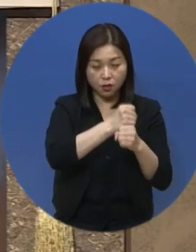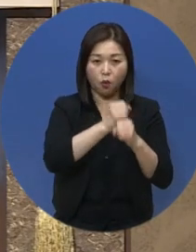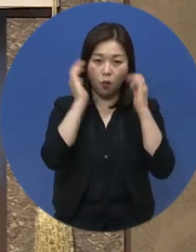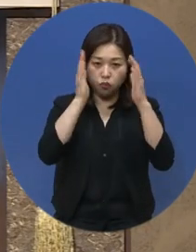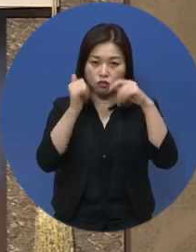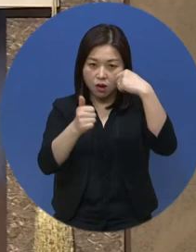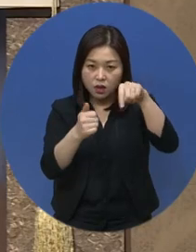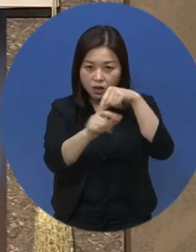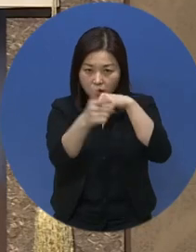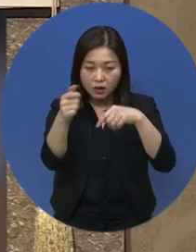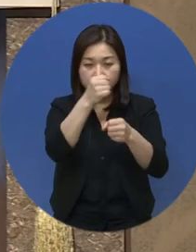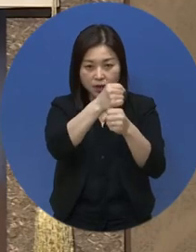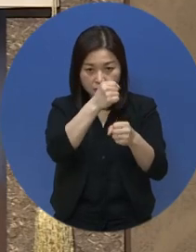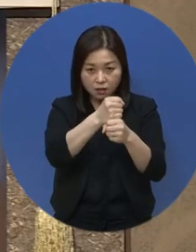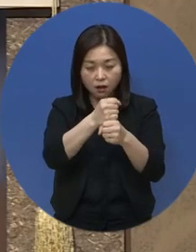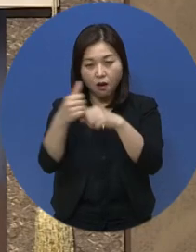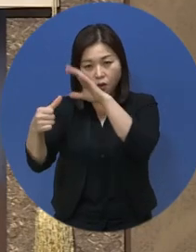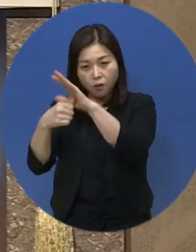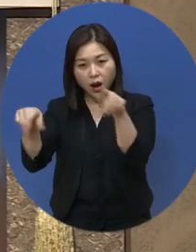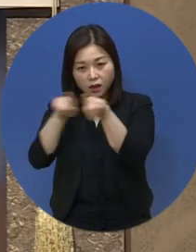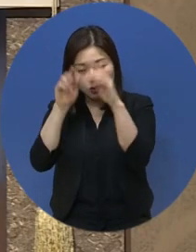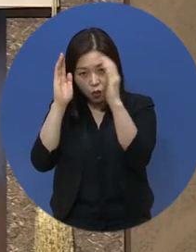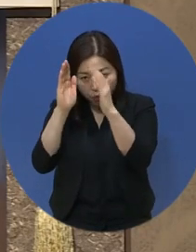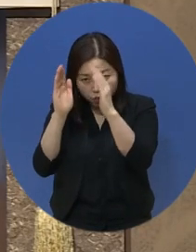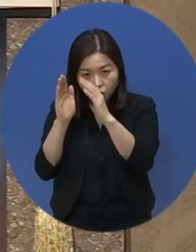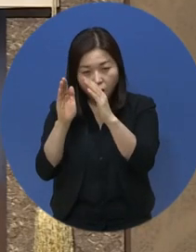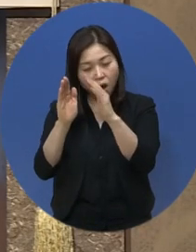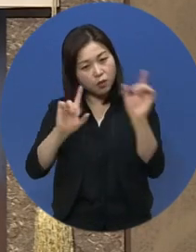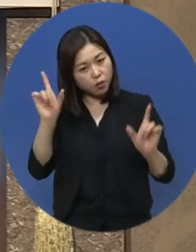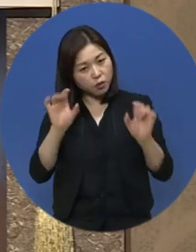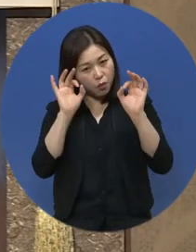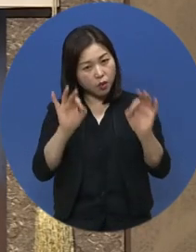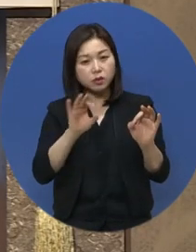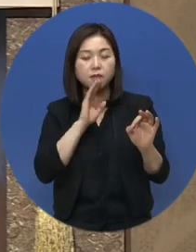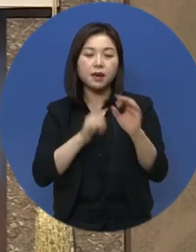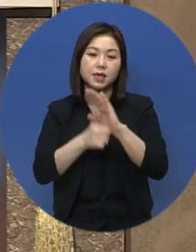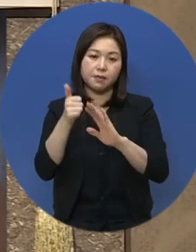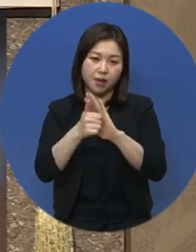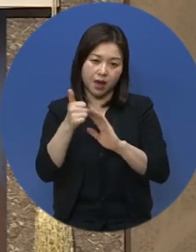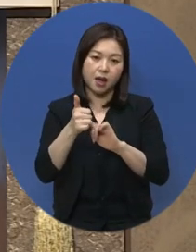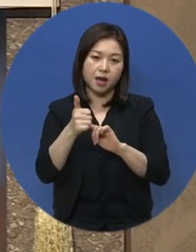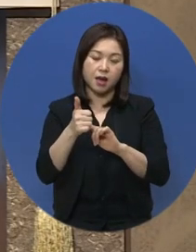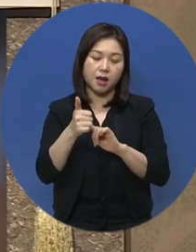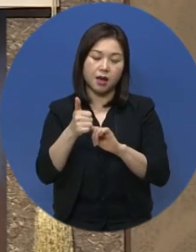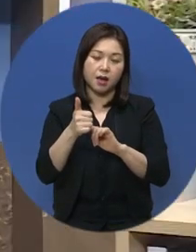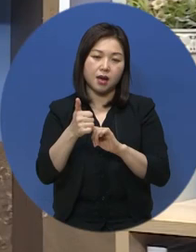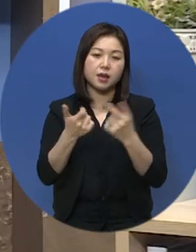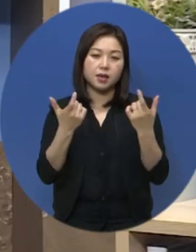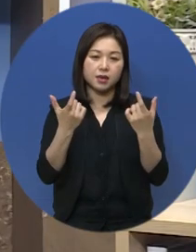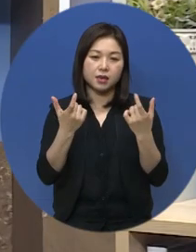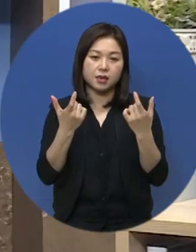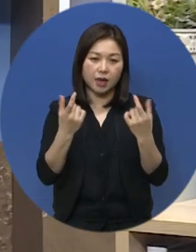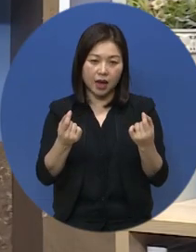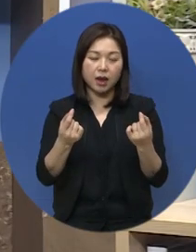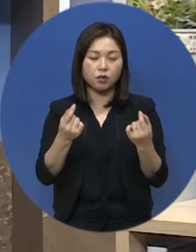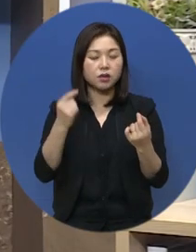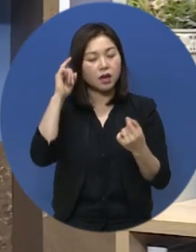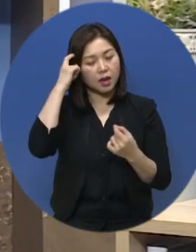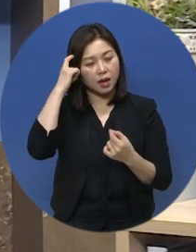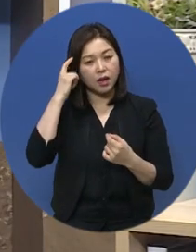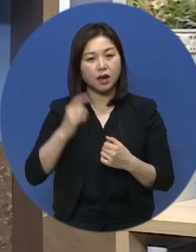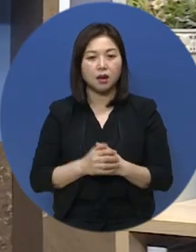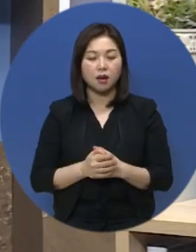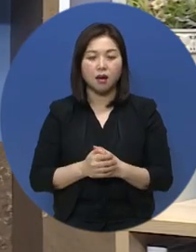만들어서 이렇게 아이들과 같이 학습하는 걸 보면서 정말 희망이 있다 이런 네. 생각도 좀 해보게 됩니다. 저도 듣기만 해도 네네. 기분이